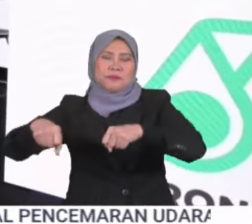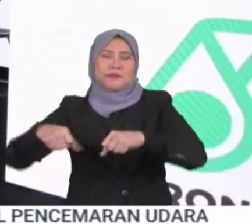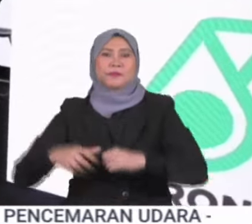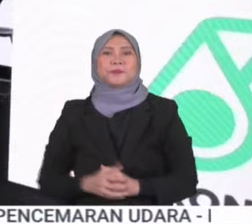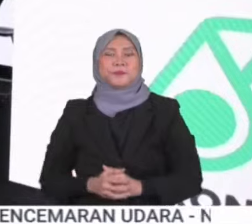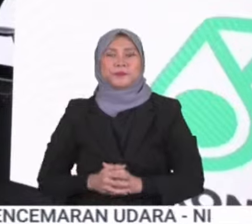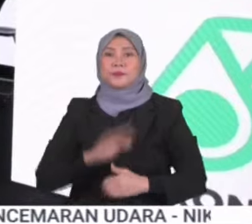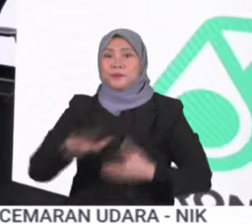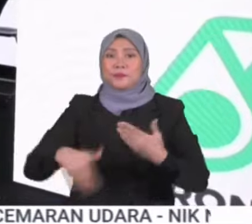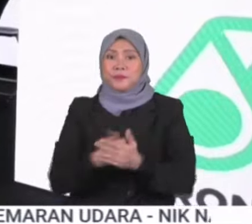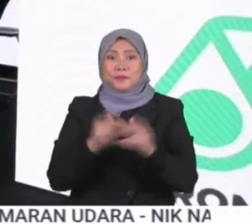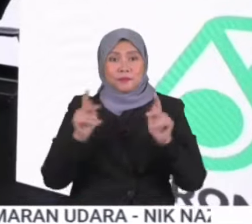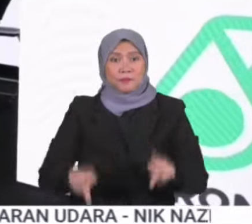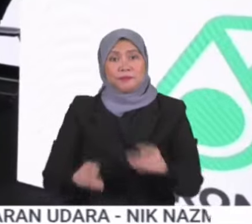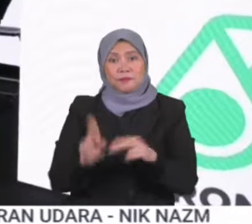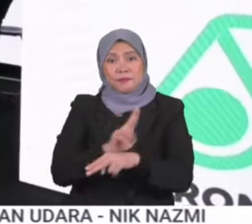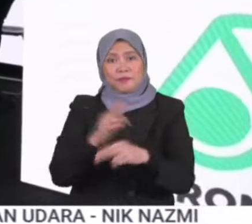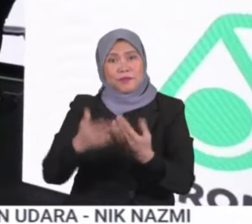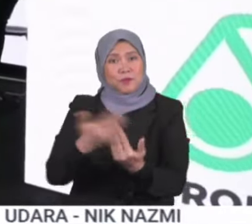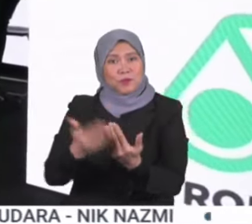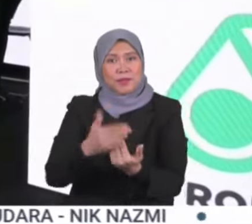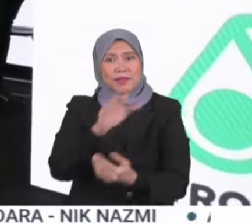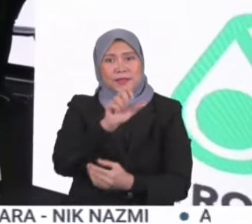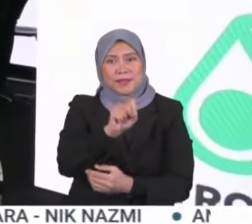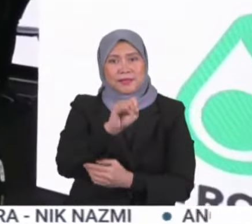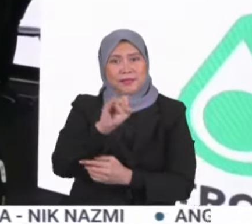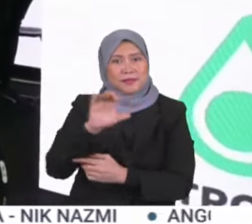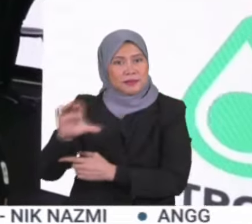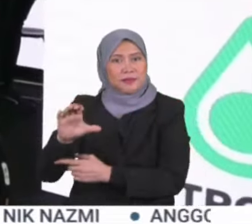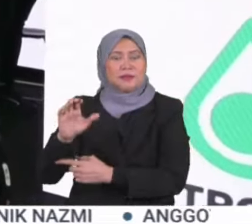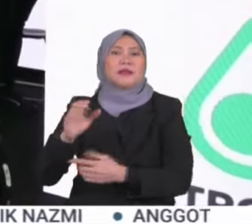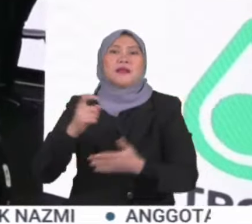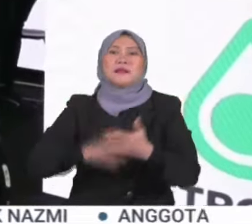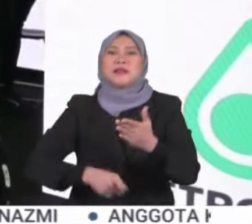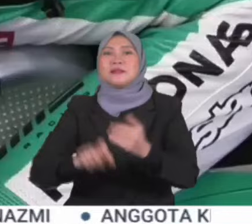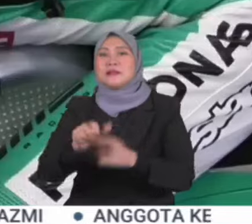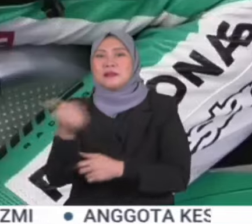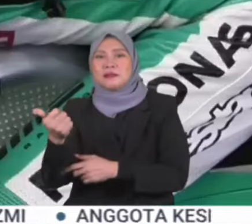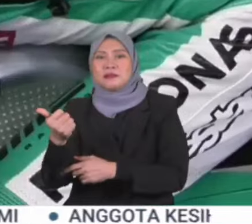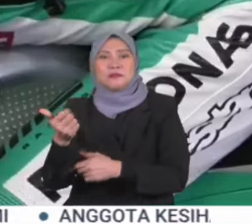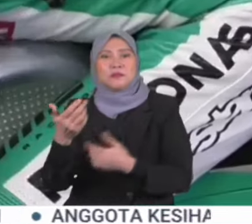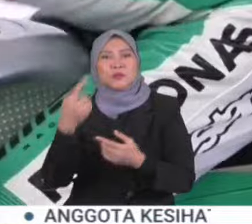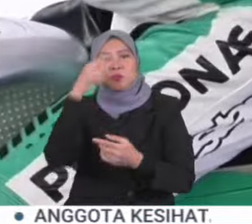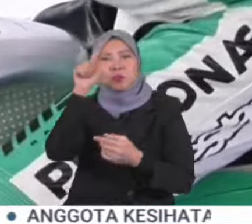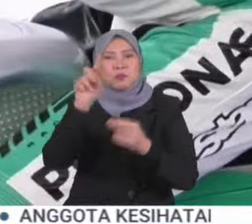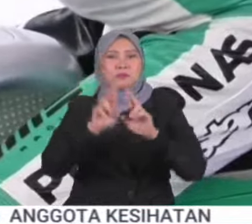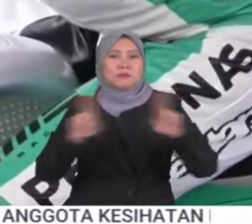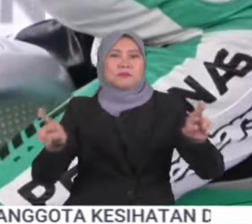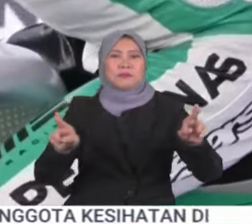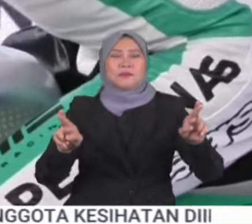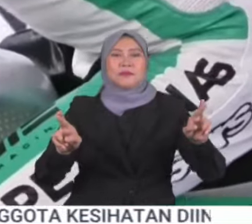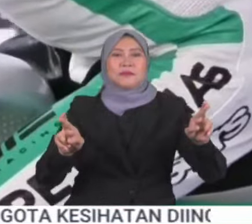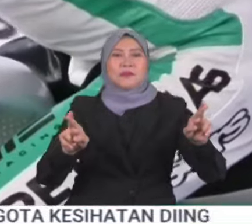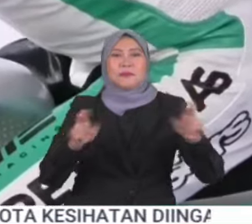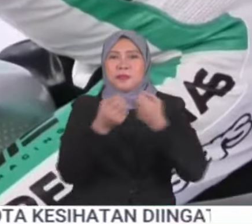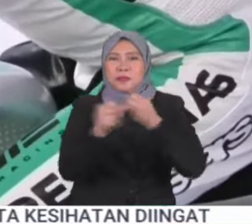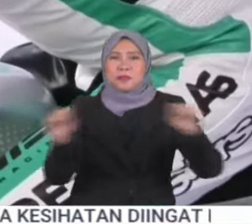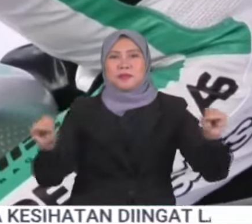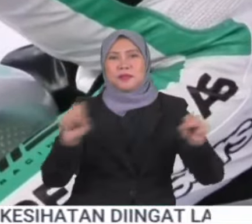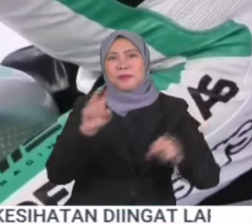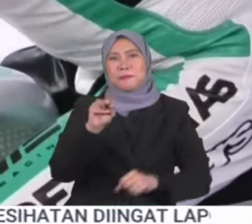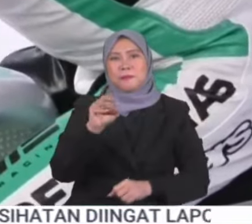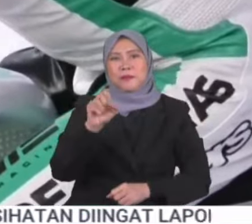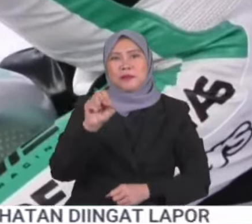Tambahnya, semua pihak yang menggunakan kemudahan DSIC hanya akan dikenakan caj lain antaranya bagi tujuan menyediakan